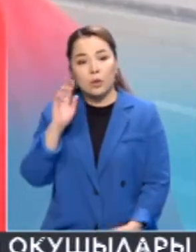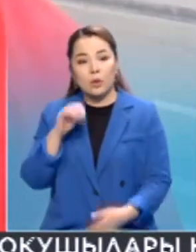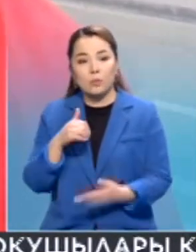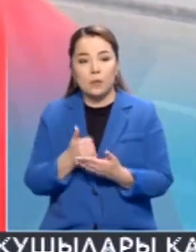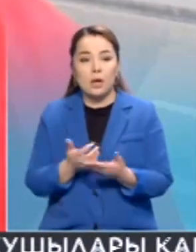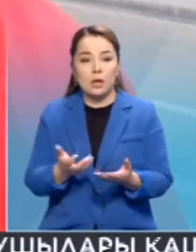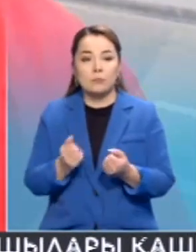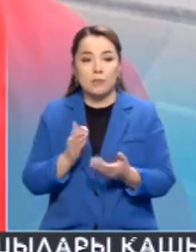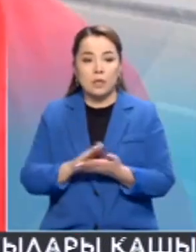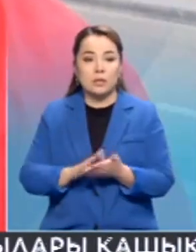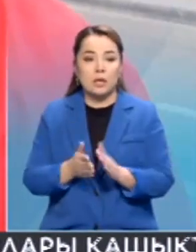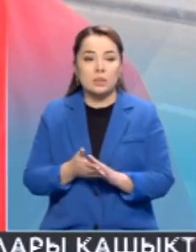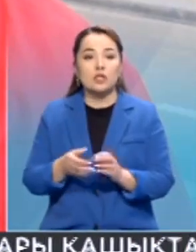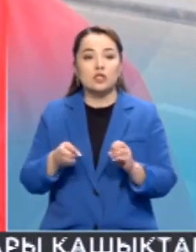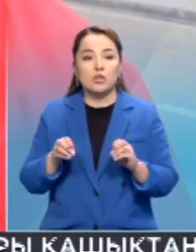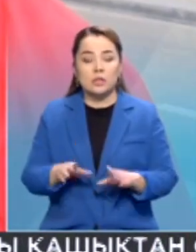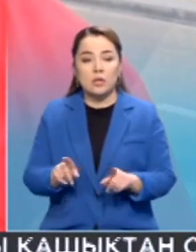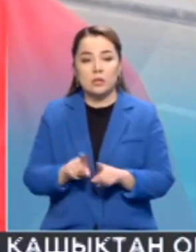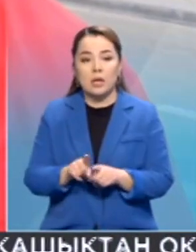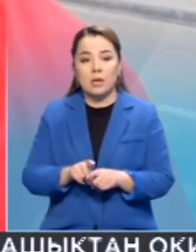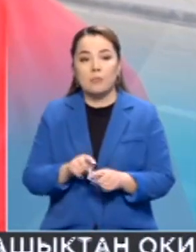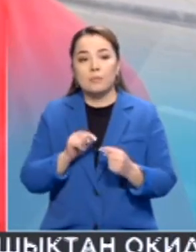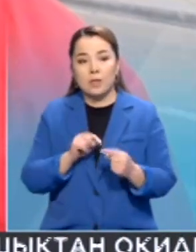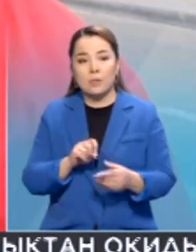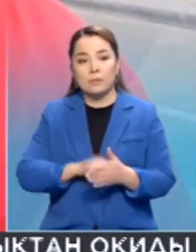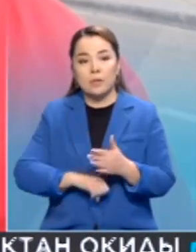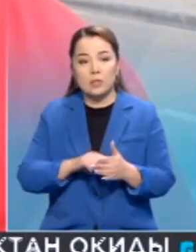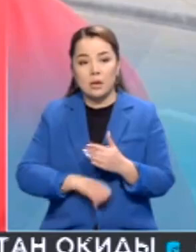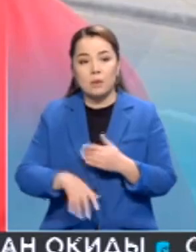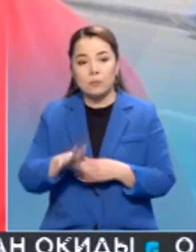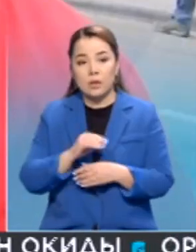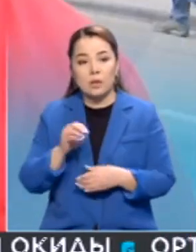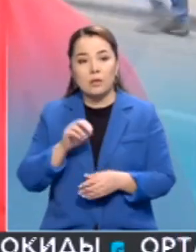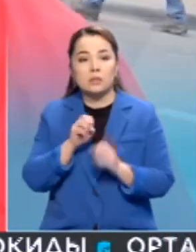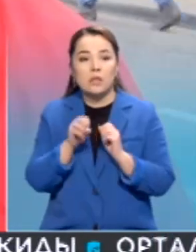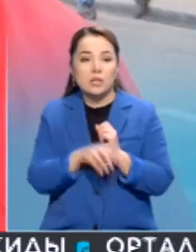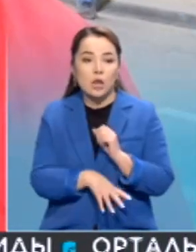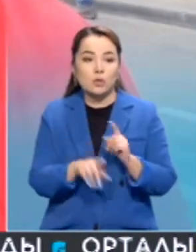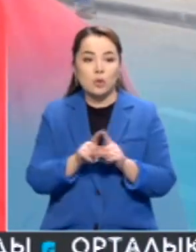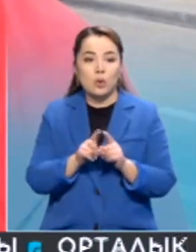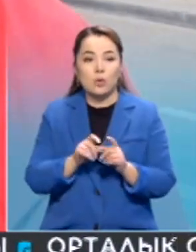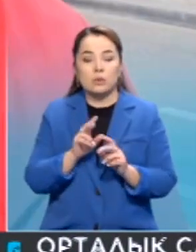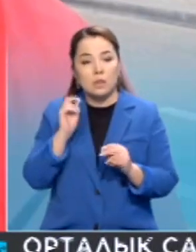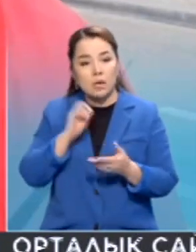Үкіметтің қабылдаған теріс шешімдерінің кесірінен кедейлердің саны көбейді. Тапқан айлығымыз түкке